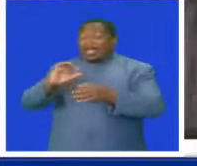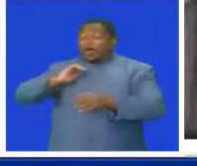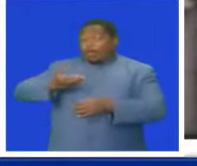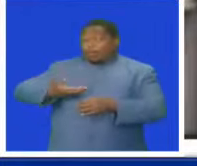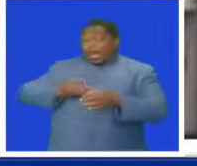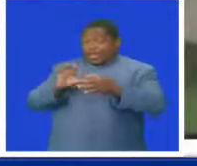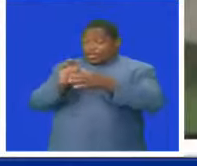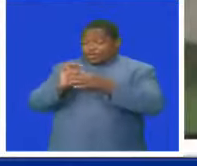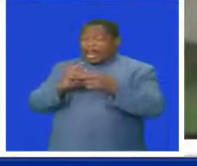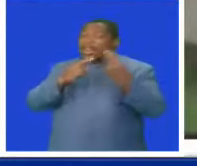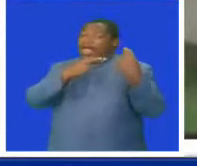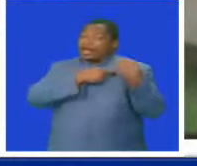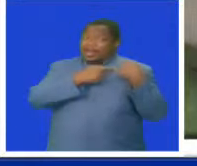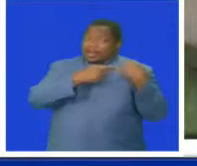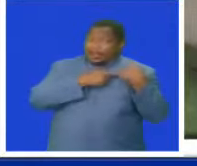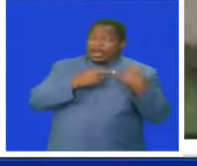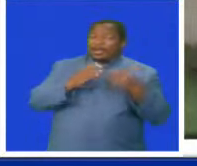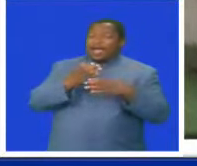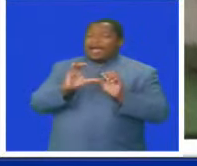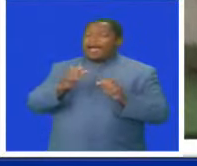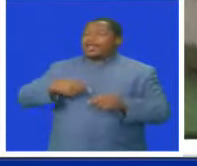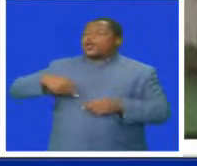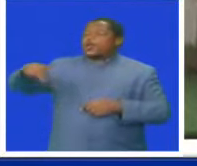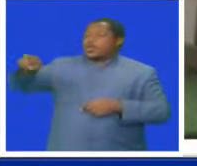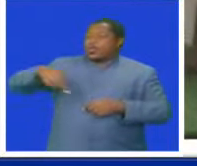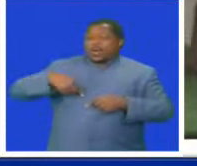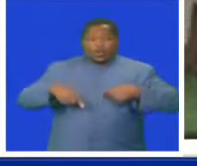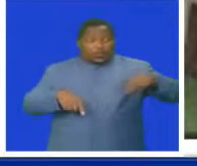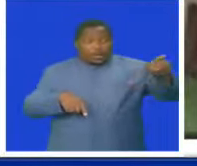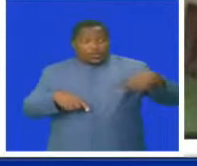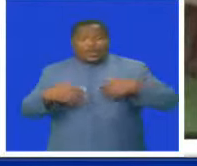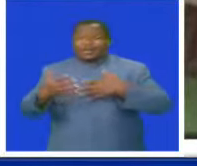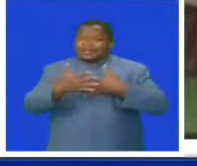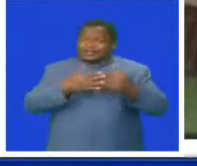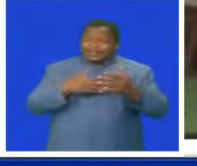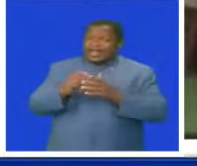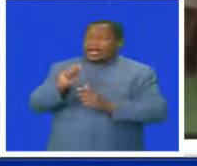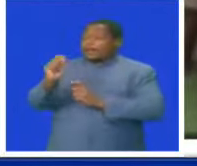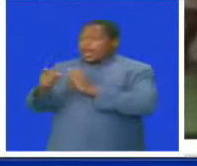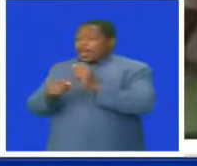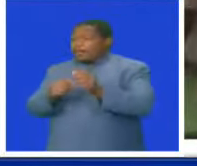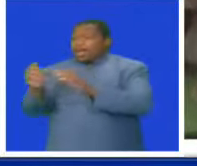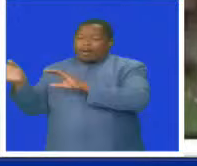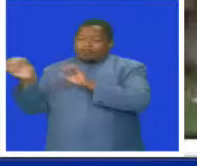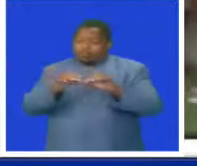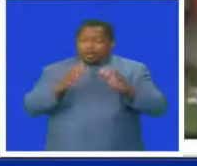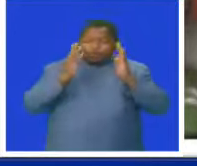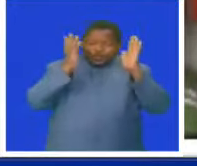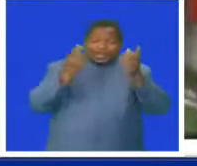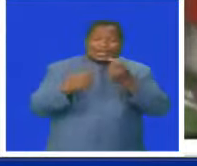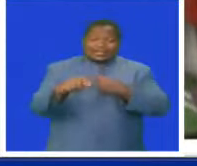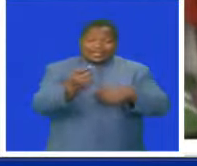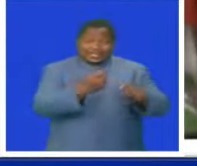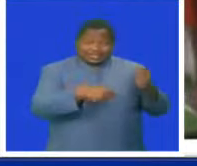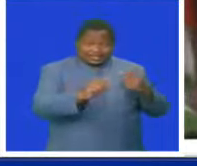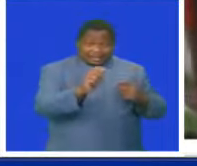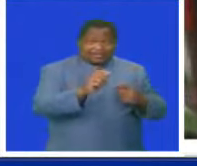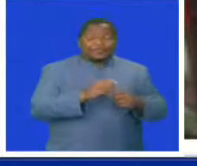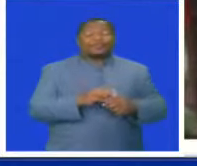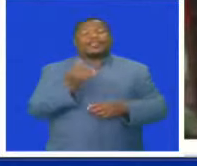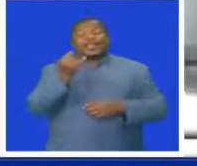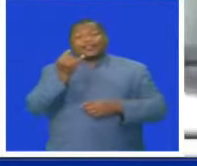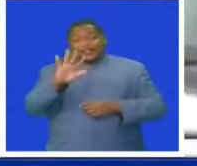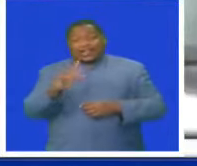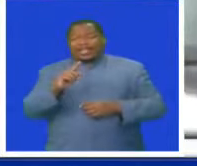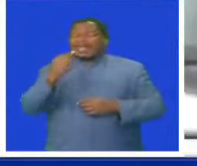njengoba kuthengeka emakhulu lasiphohlongo nemashumi lasihlanu emalangeni nankulu-ke uthi sebavumelene nale nhlangano ukuthi